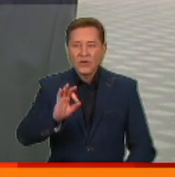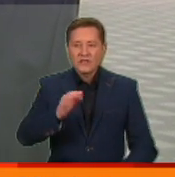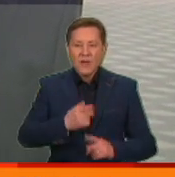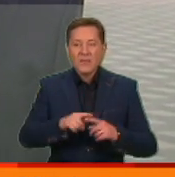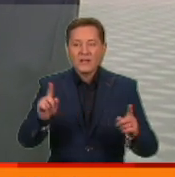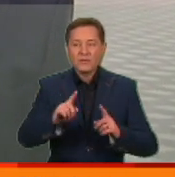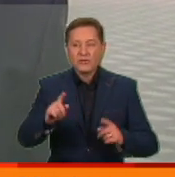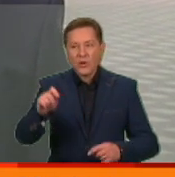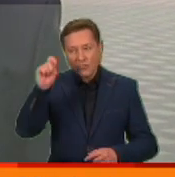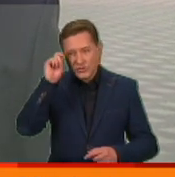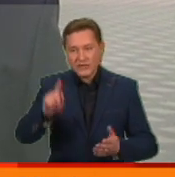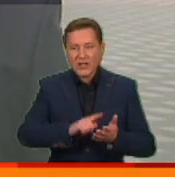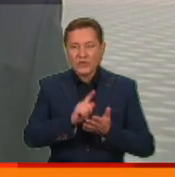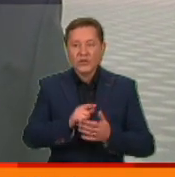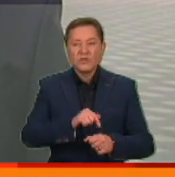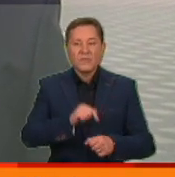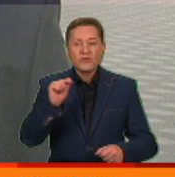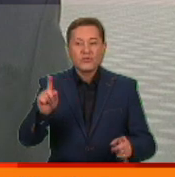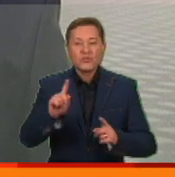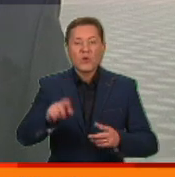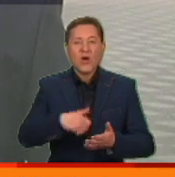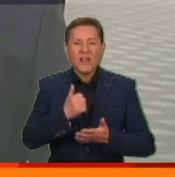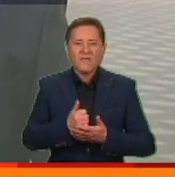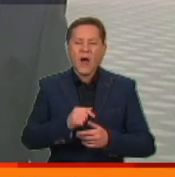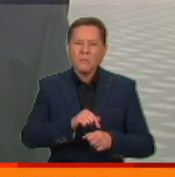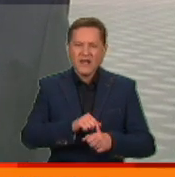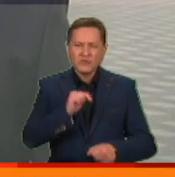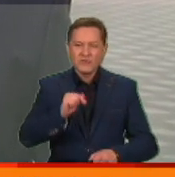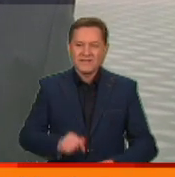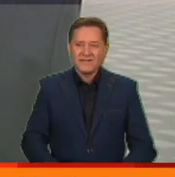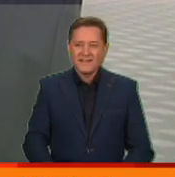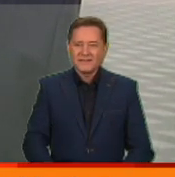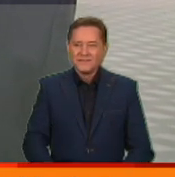що чоловік все-таки має почувствувати, що він голова. Ну, хоча б